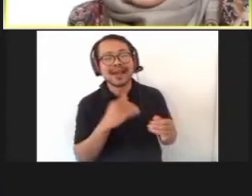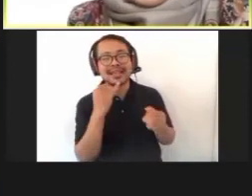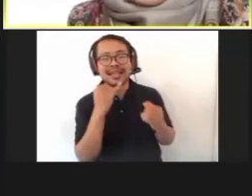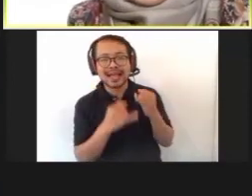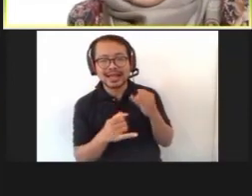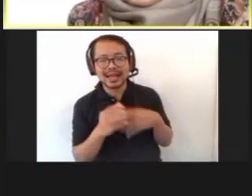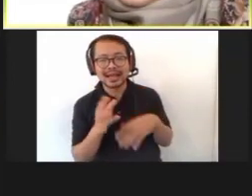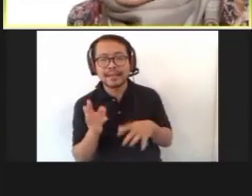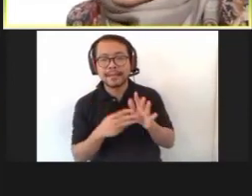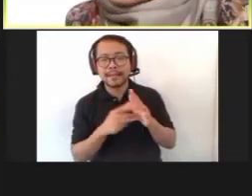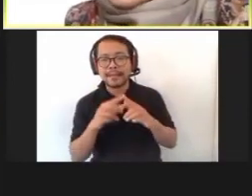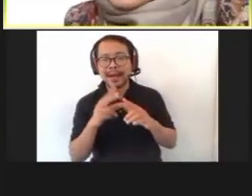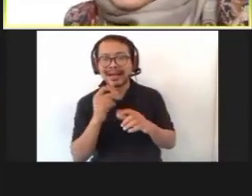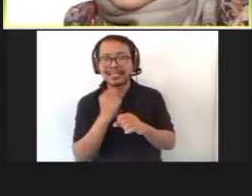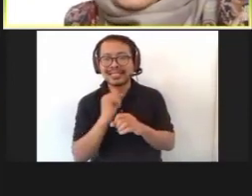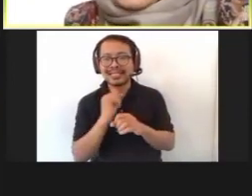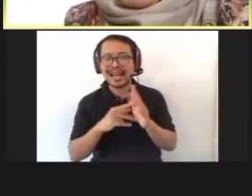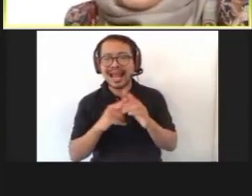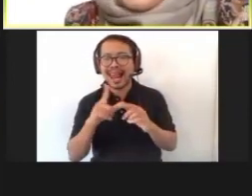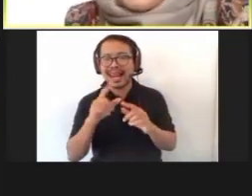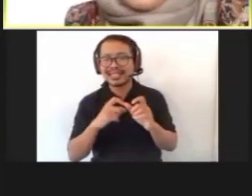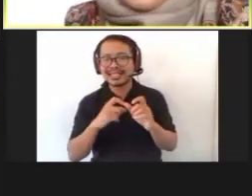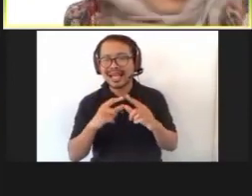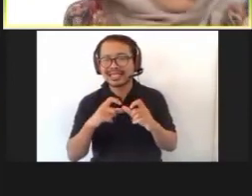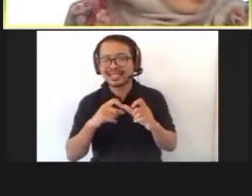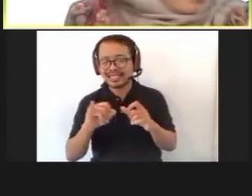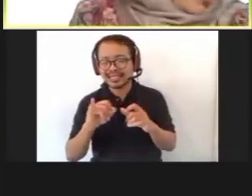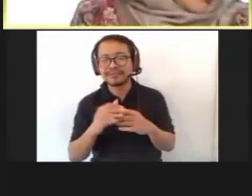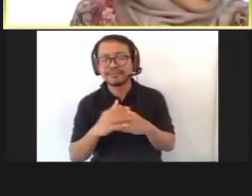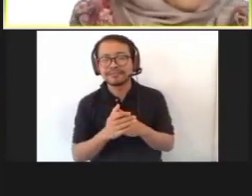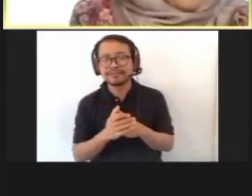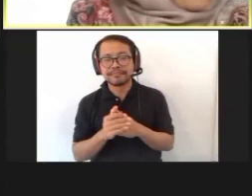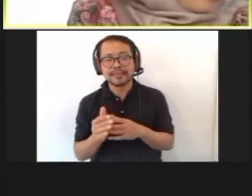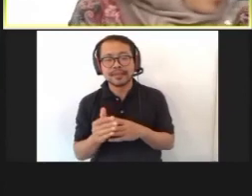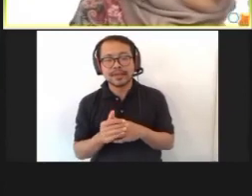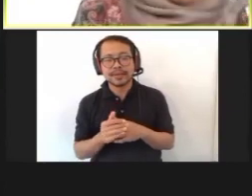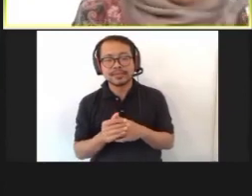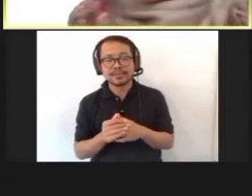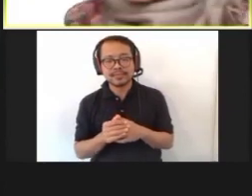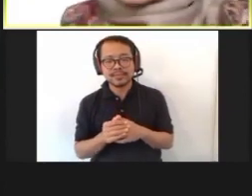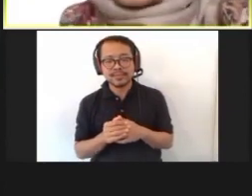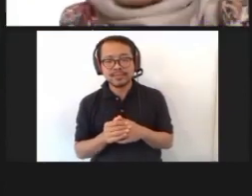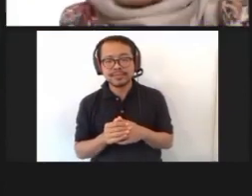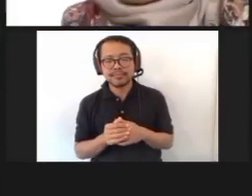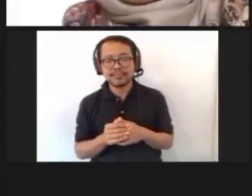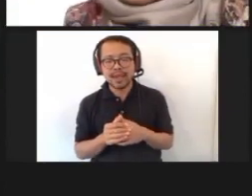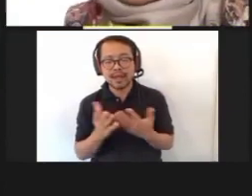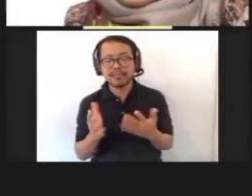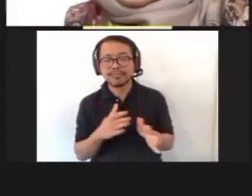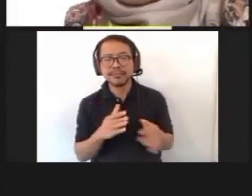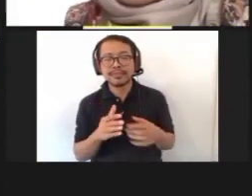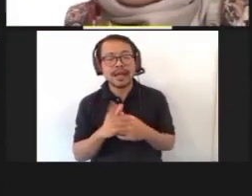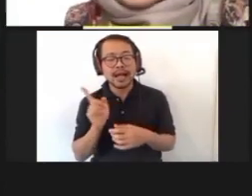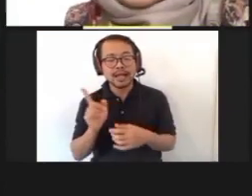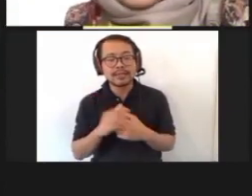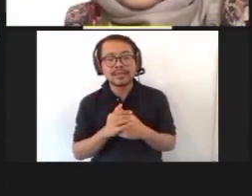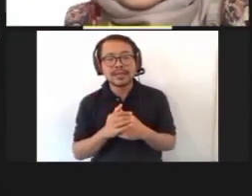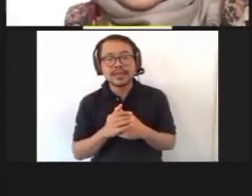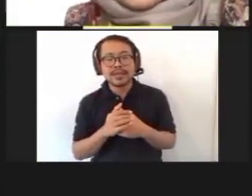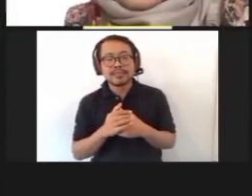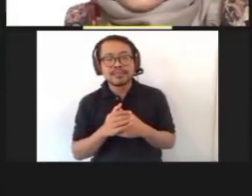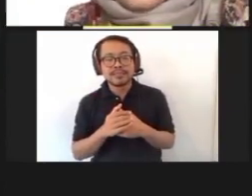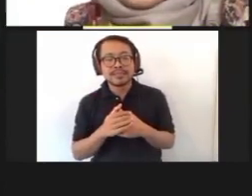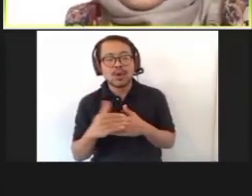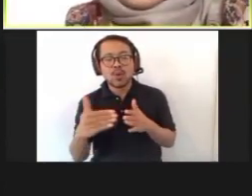marginalisasi. Oke, ini slide terakhir Pak Hafid, mohon Pak Ma'ruf mohon izin. Iya. Ini ruang lingkupnya seperti tadi